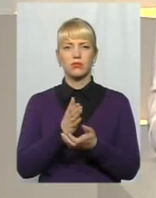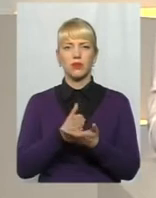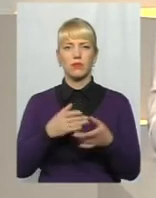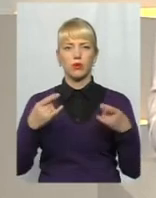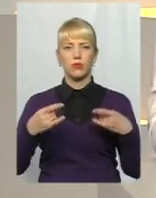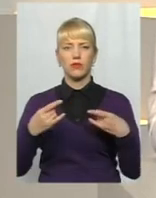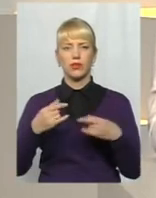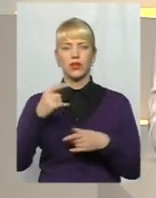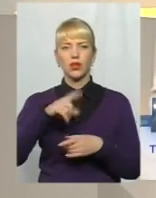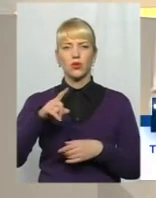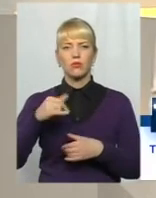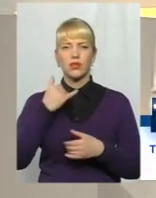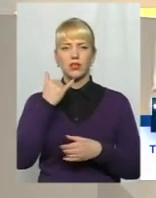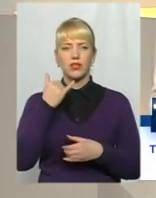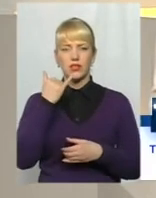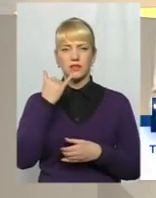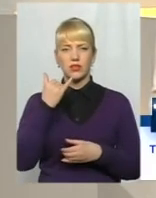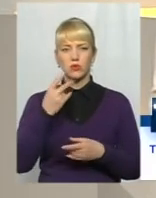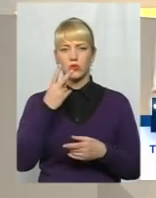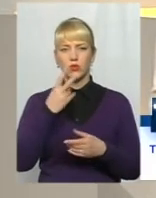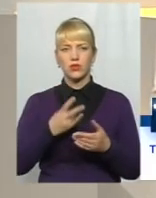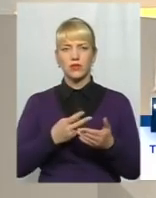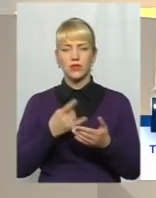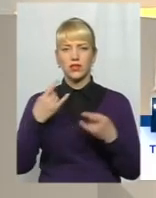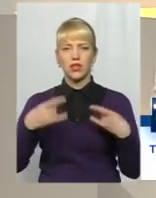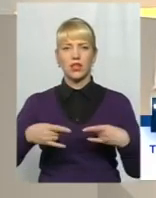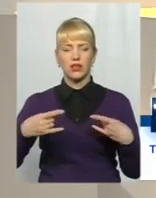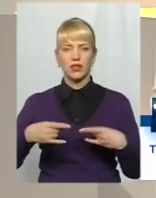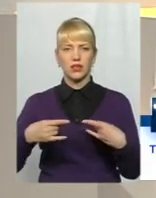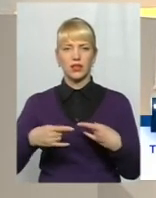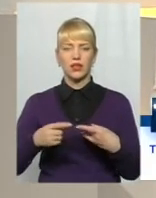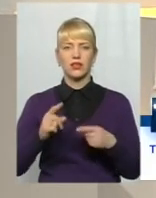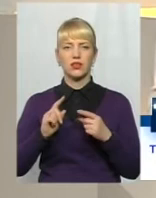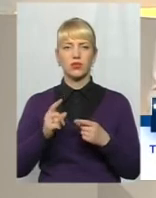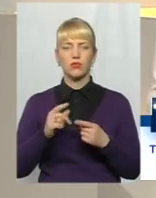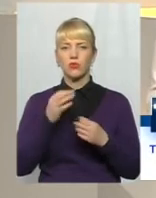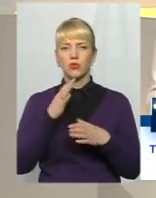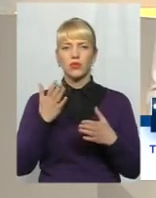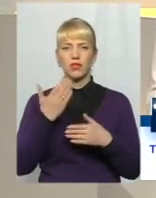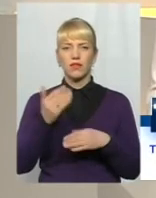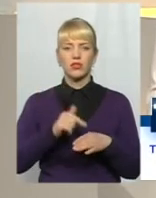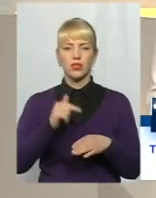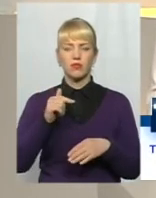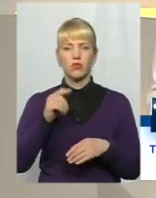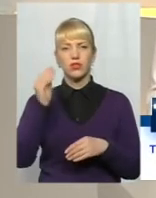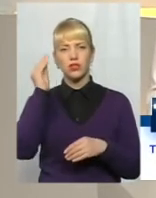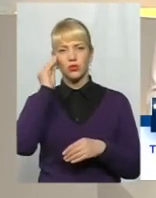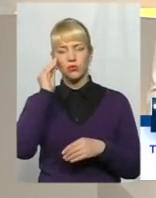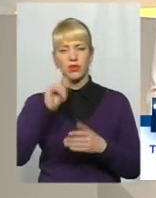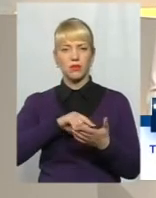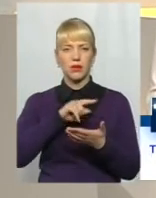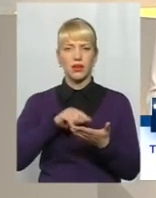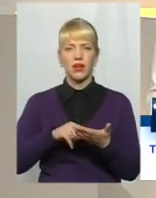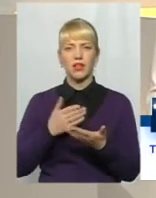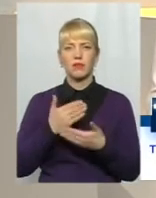Номер для зв'язку з нами ви можете бачити зараз на екранах. Тому будь-які ваші емоції та думки і питання ми